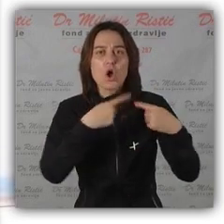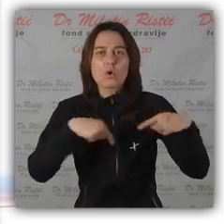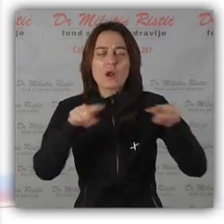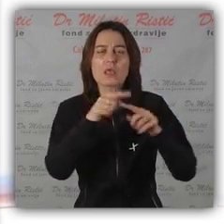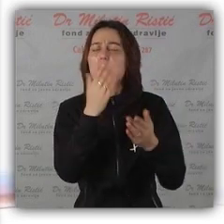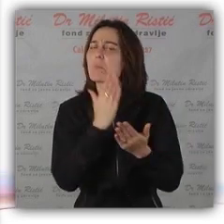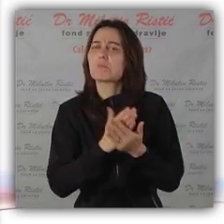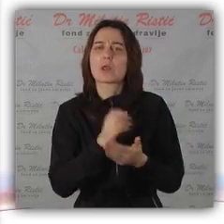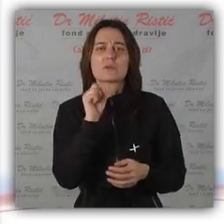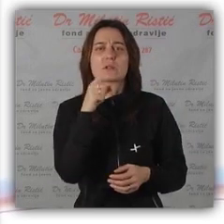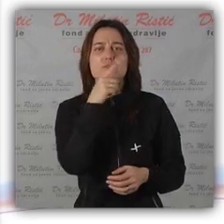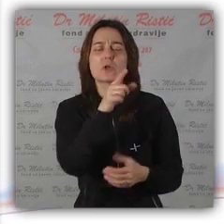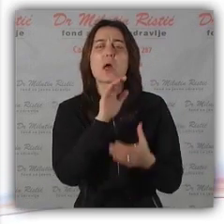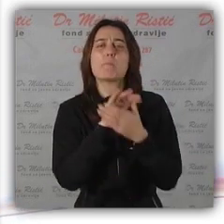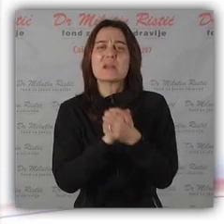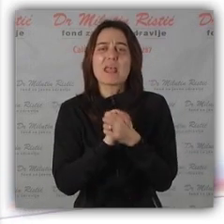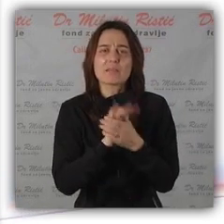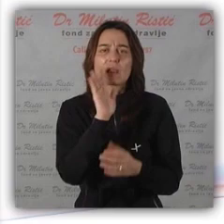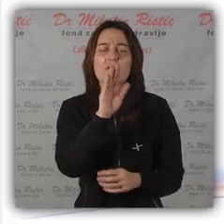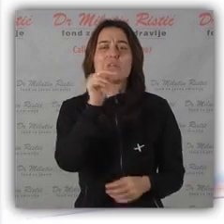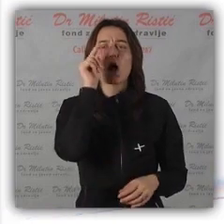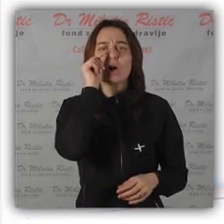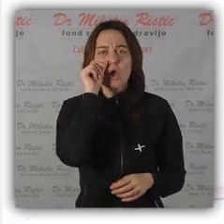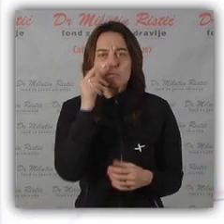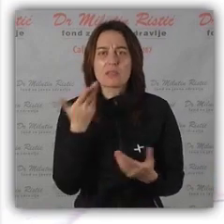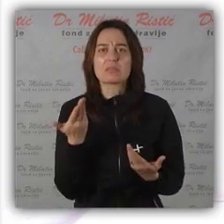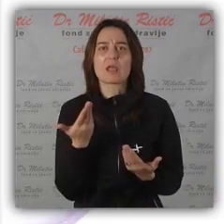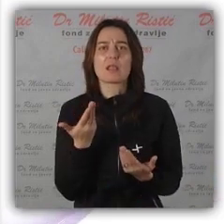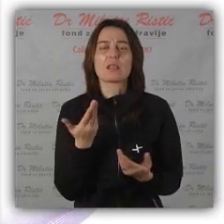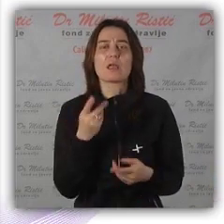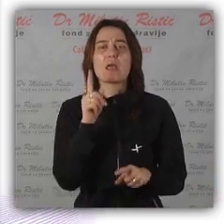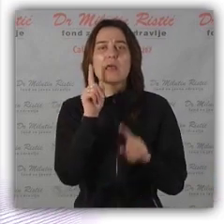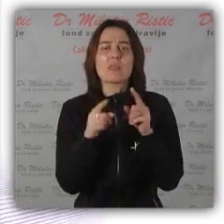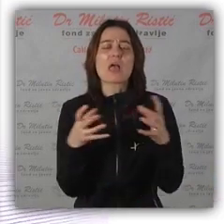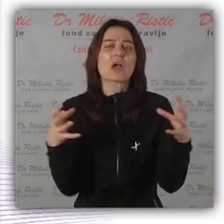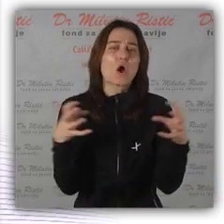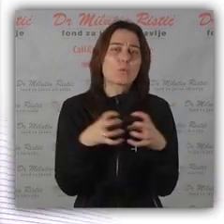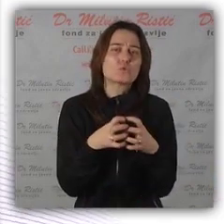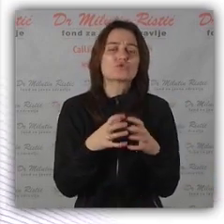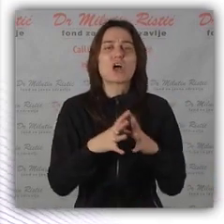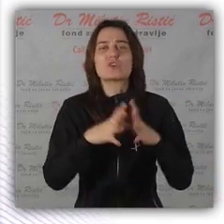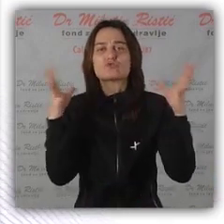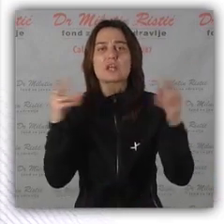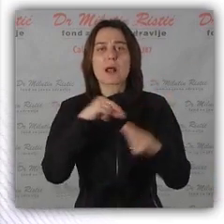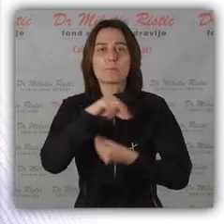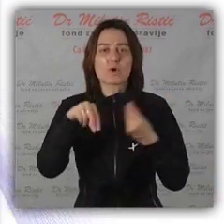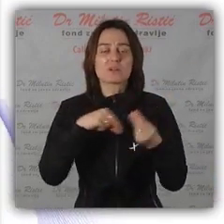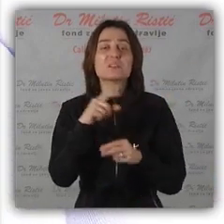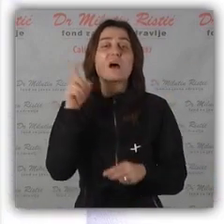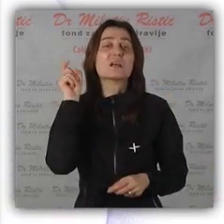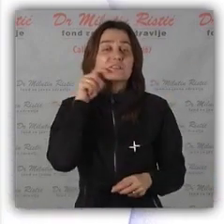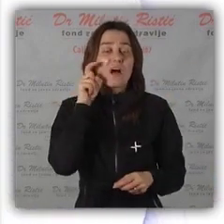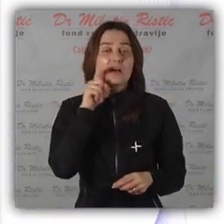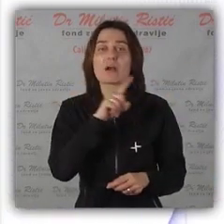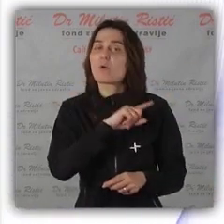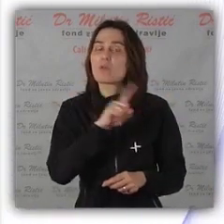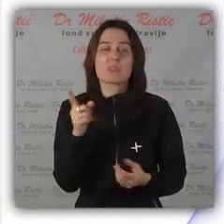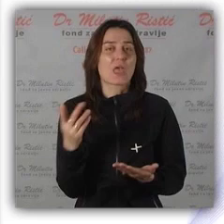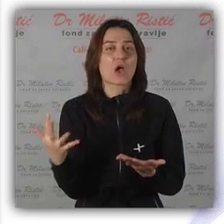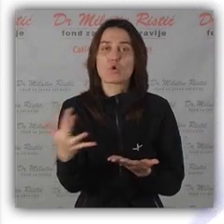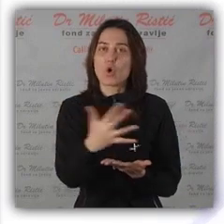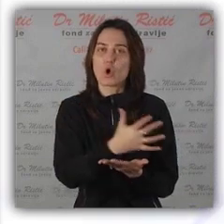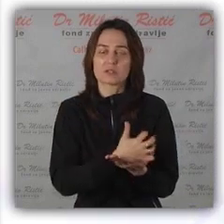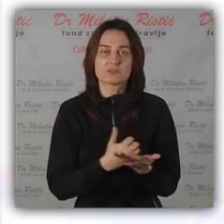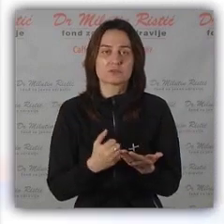uticaj okoline, bilo da su to prijatelji njihovi, roditelji, neka uža ili šira porodica. Svakako da